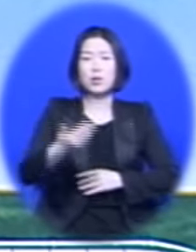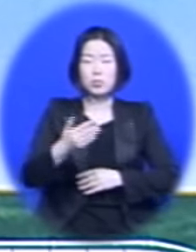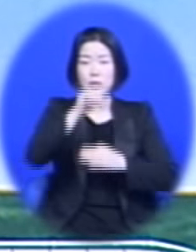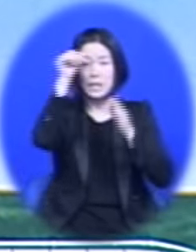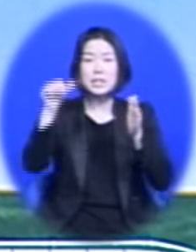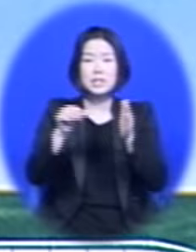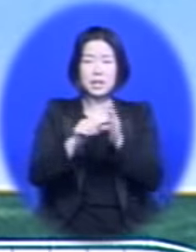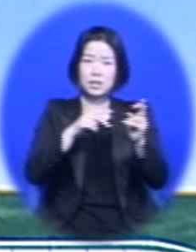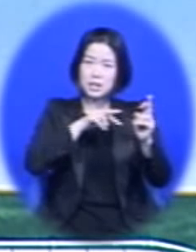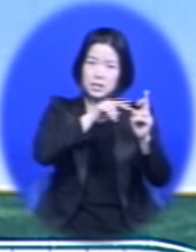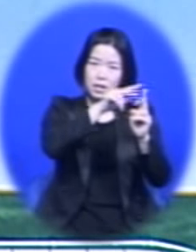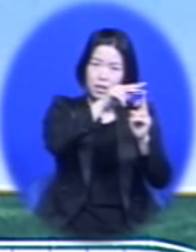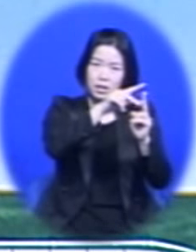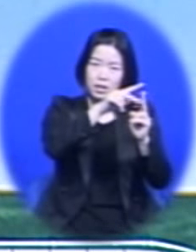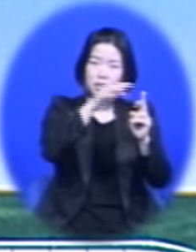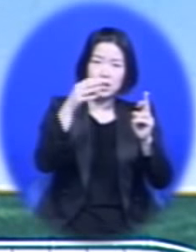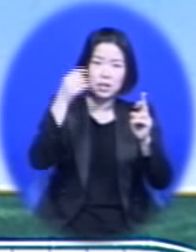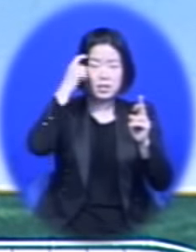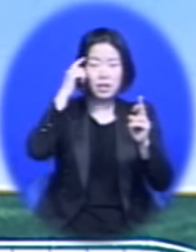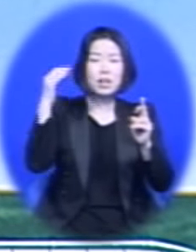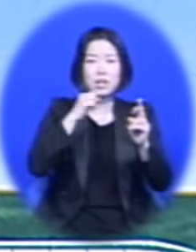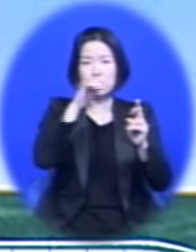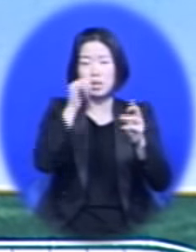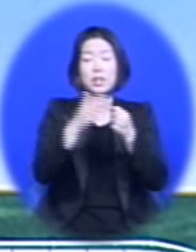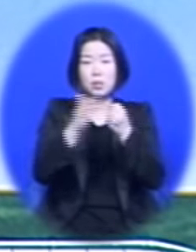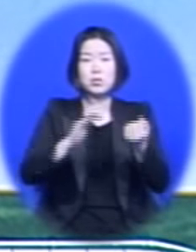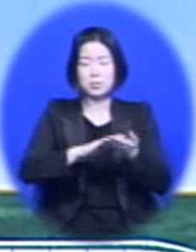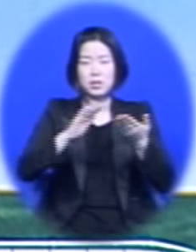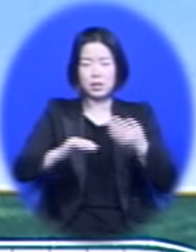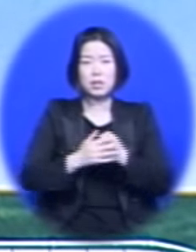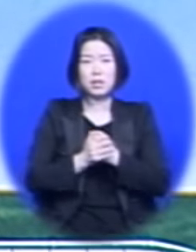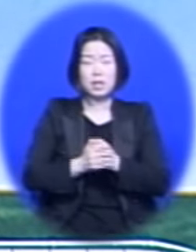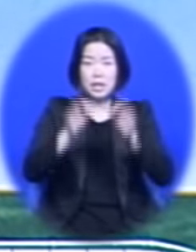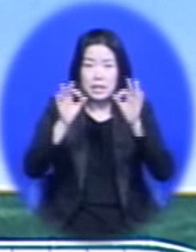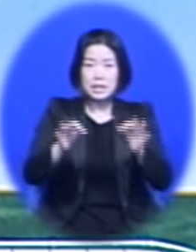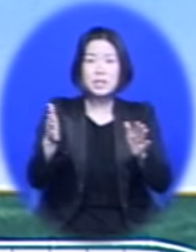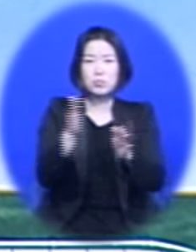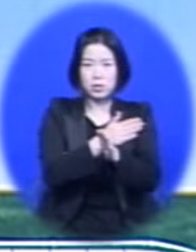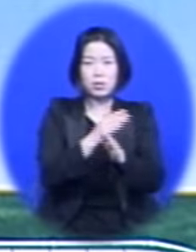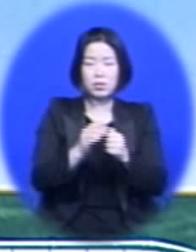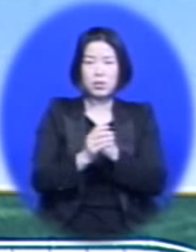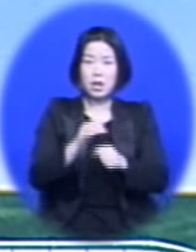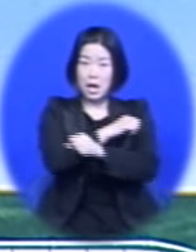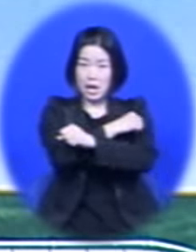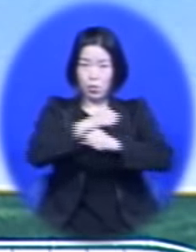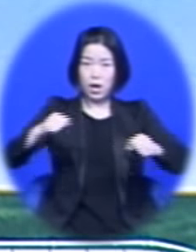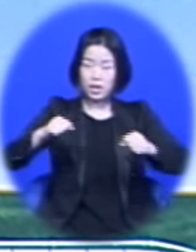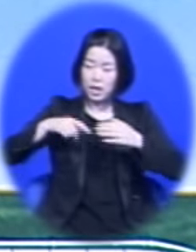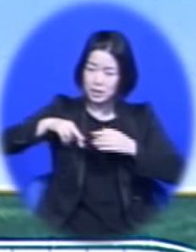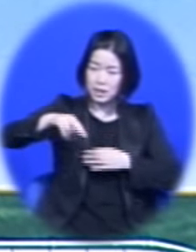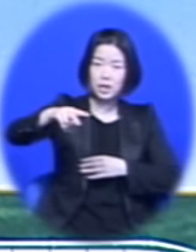인생을 산을 정복하는 거라고 생각하고 살았기 때문에 그런 것입니다. 이제부터 광야를 지나가는